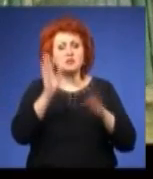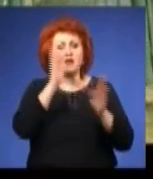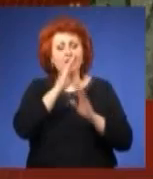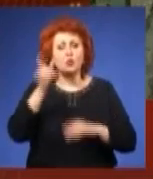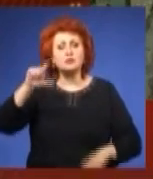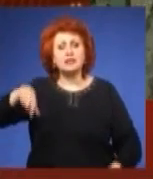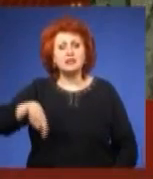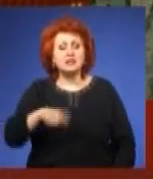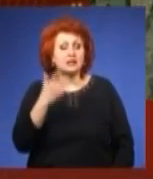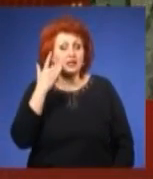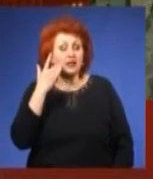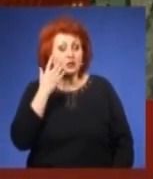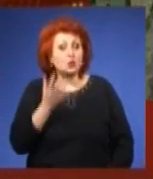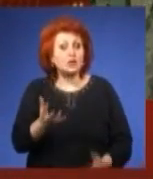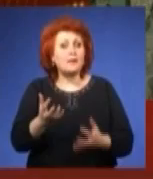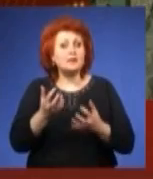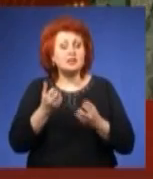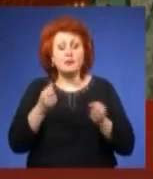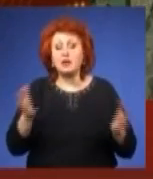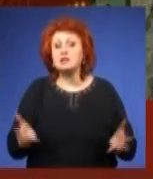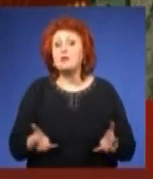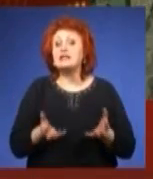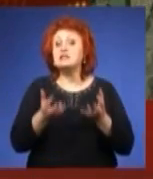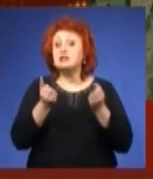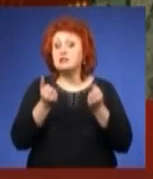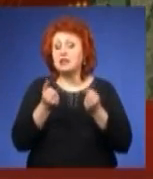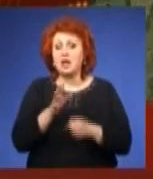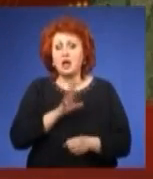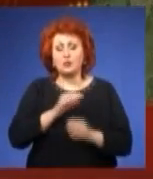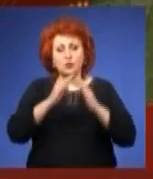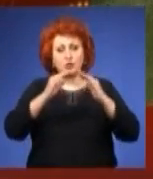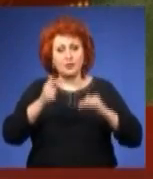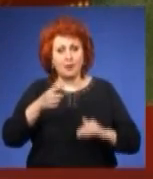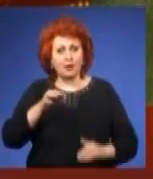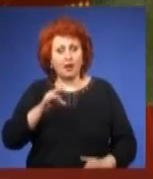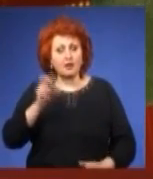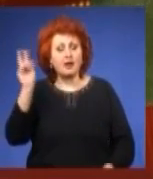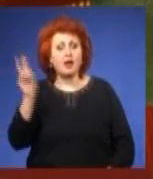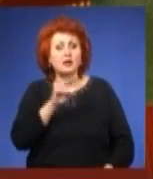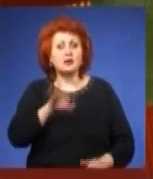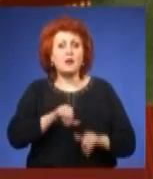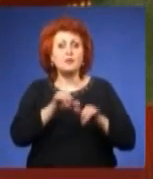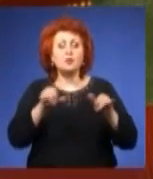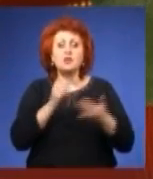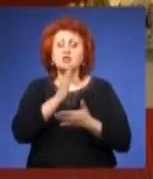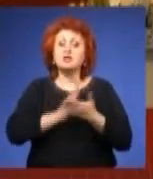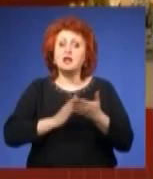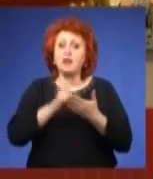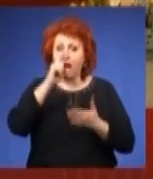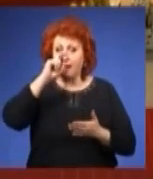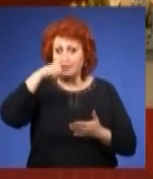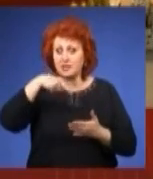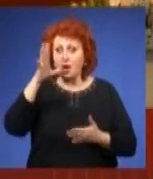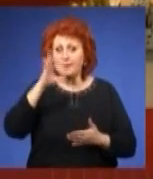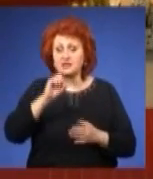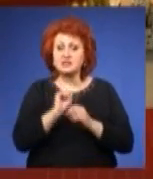воды реки Иордан, которые некогда принимали самого Спасителя. Посетим гору Фавор, храм Преумножения Хлебов,